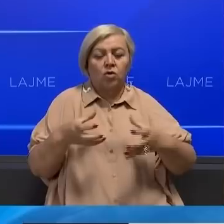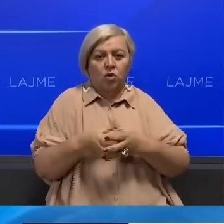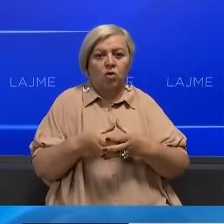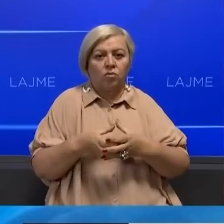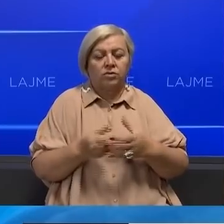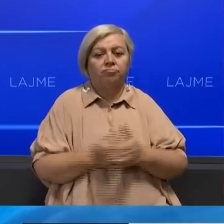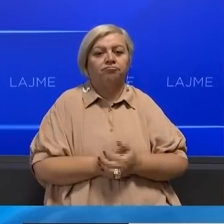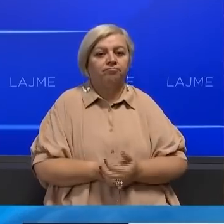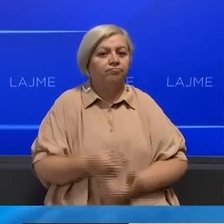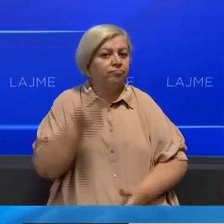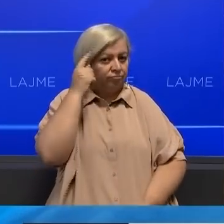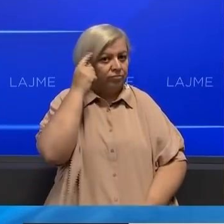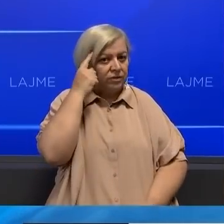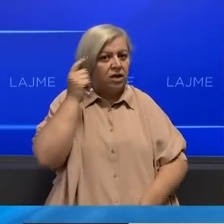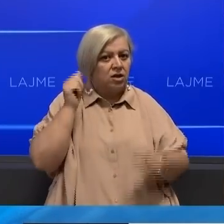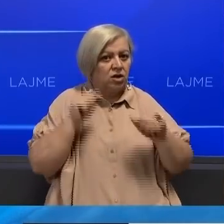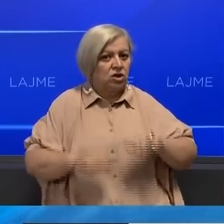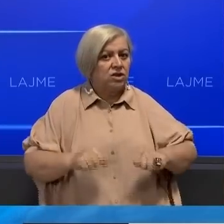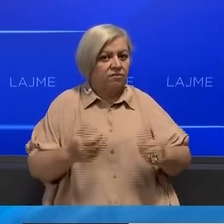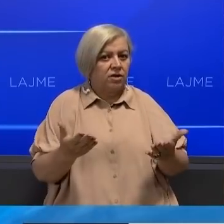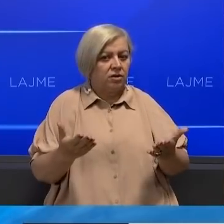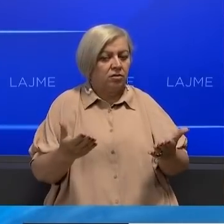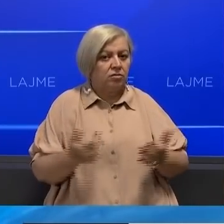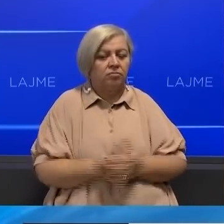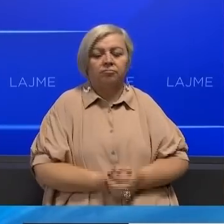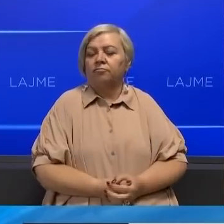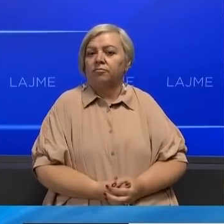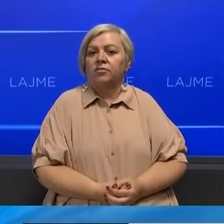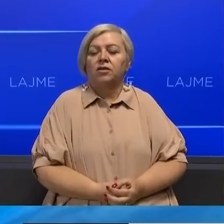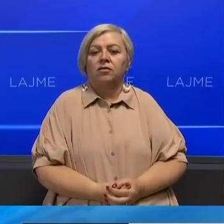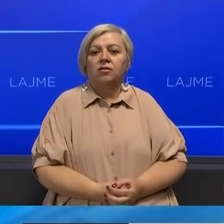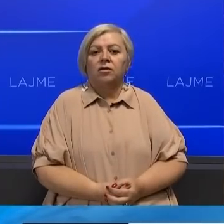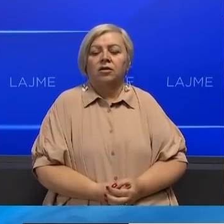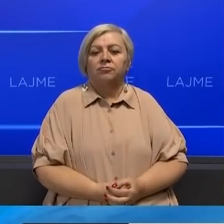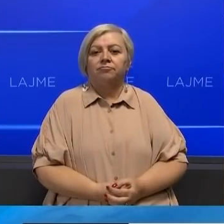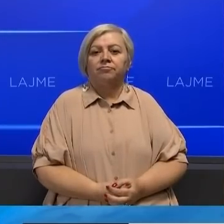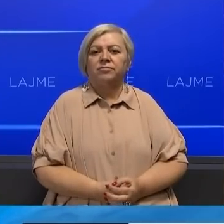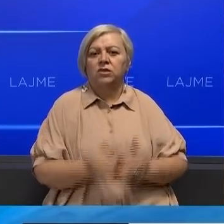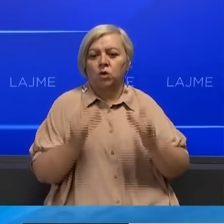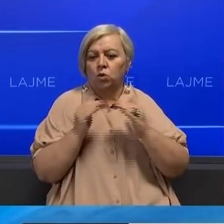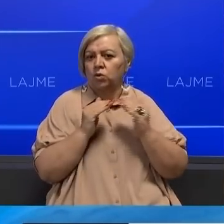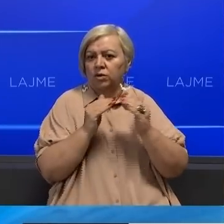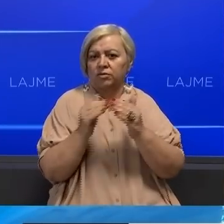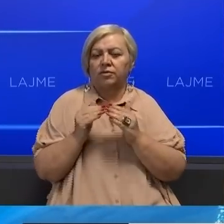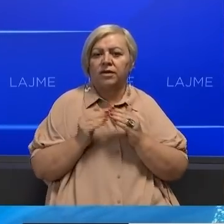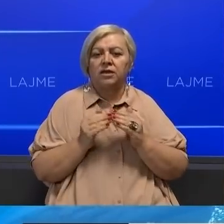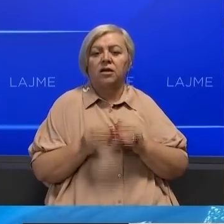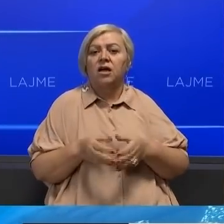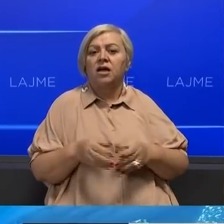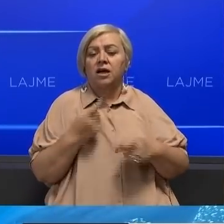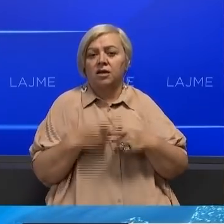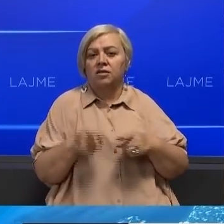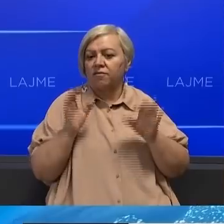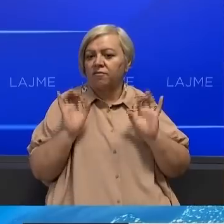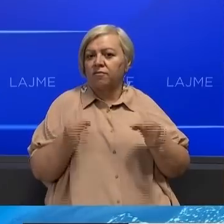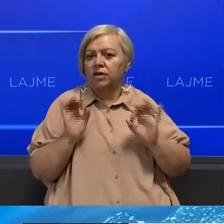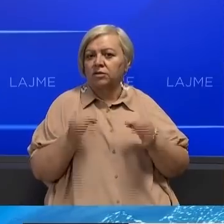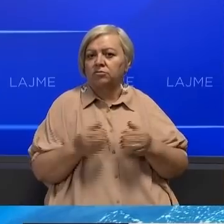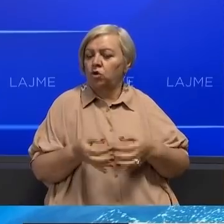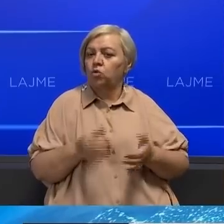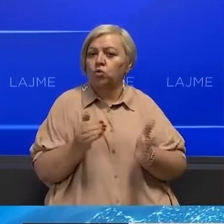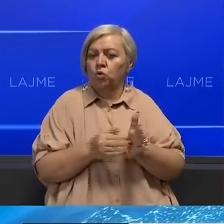ditur se qeveritë, edhe pse thirren në pretekstin e sigurisë publike, në raste të veçanta ato duhet të jenë shumë